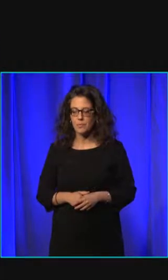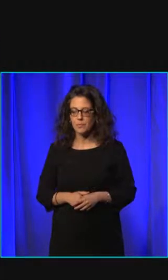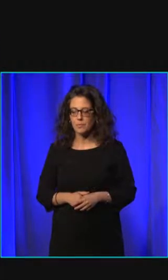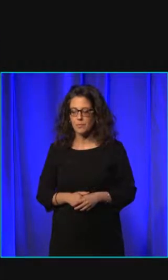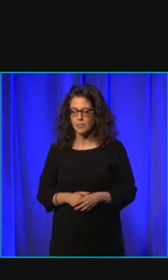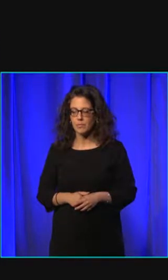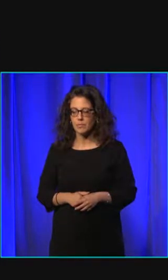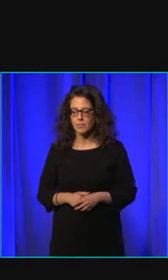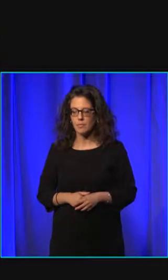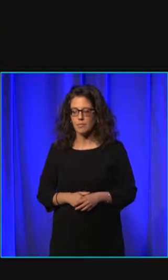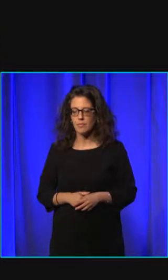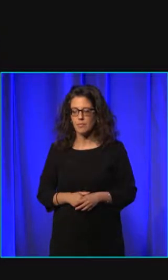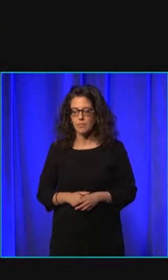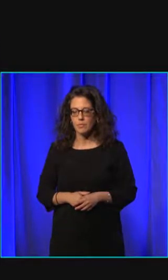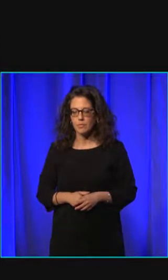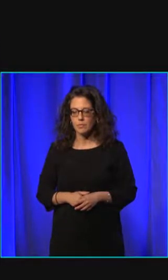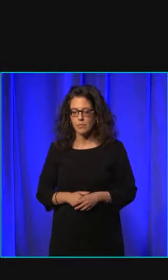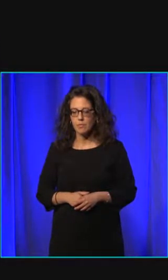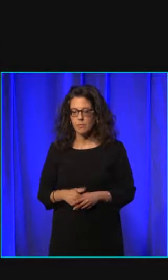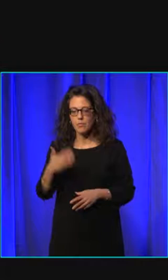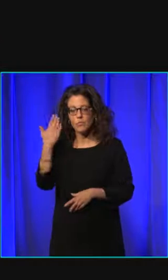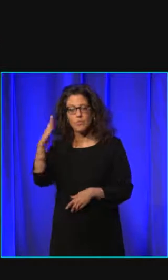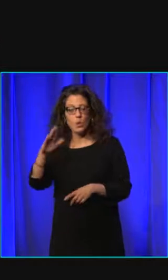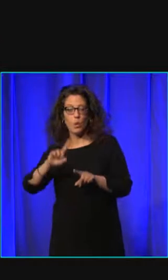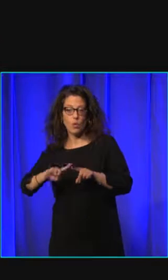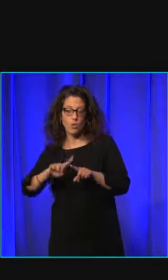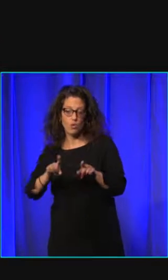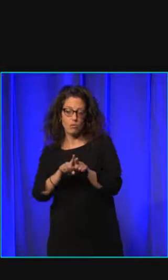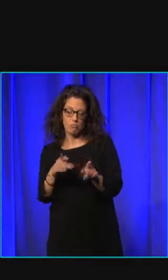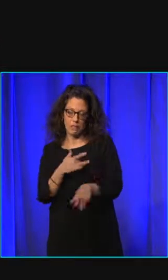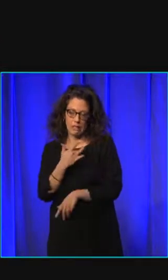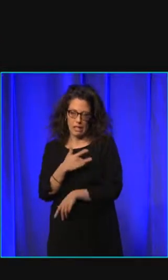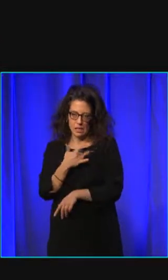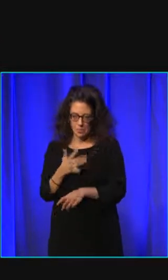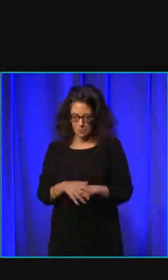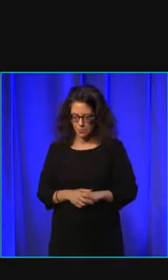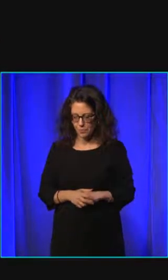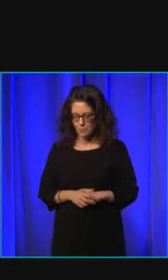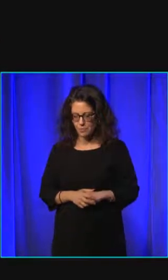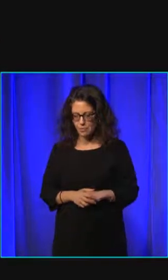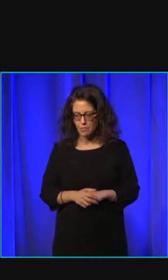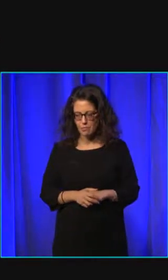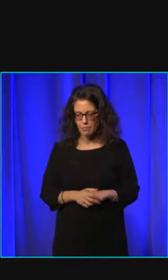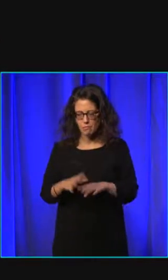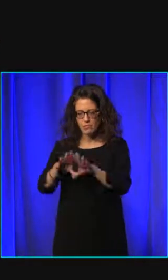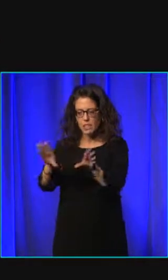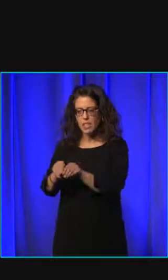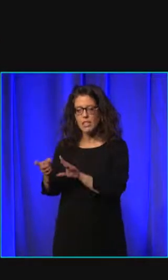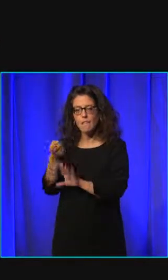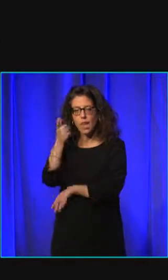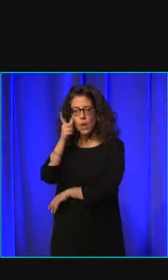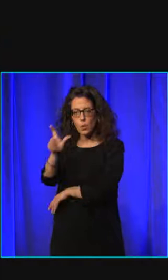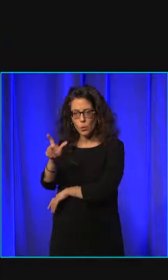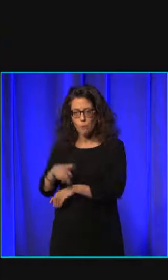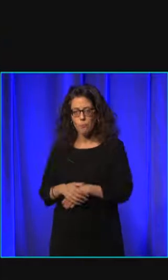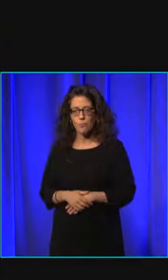Autre élément de réponse qui est intéressant, et c'est une équipe lyonnaise,